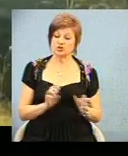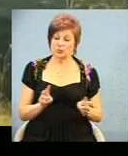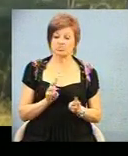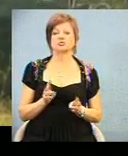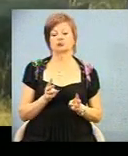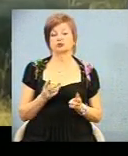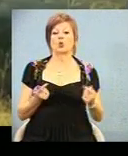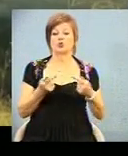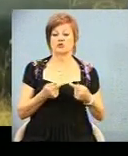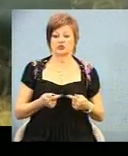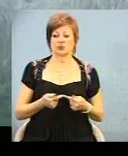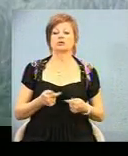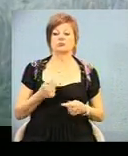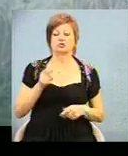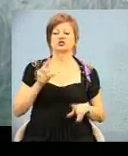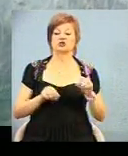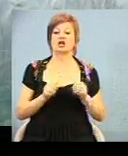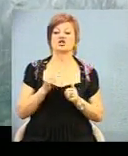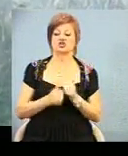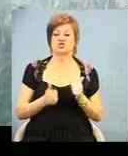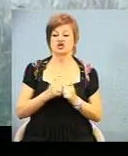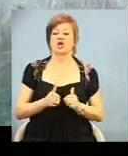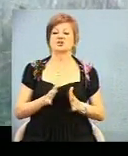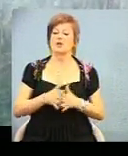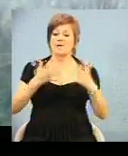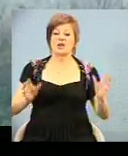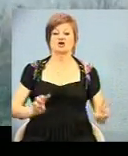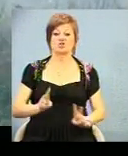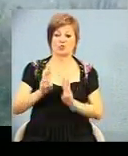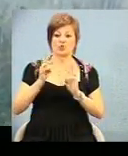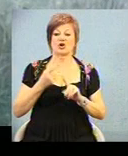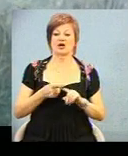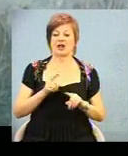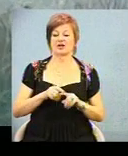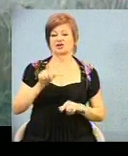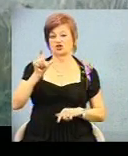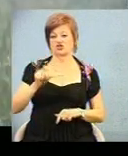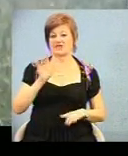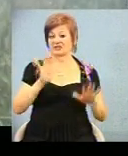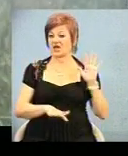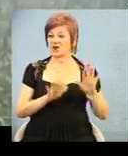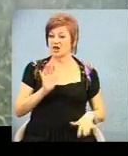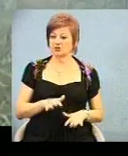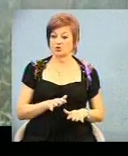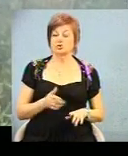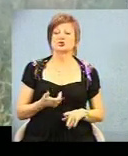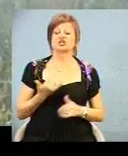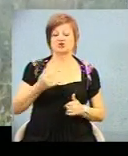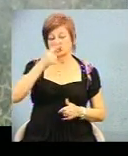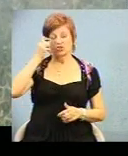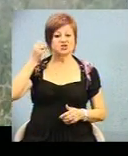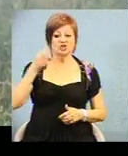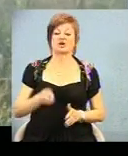встановлюються. Рятувальники зазначають, найчастіше причиною масштабних пожеж стає людська недбалість. У період підвищеної пожежної небезпеки